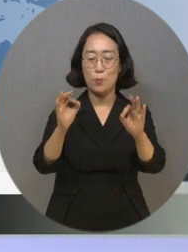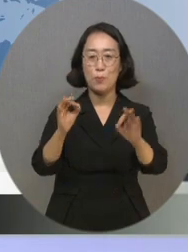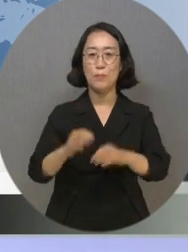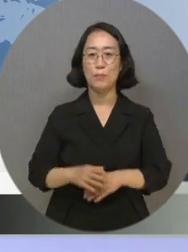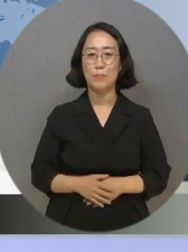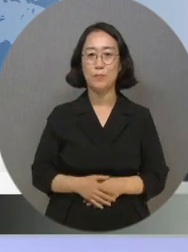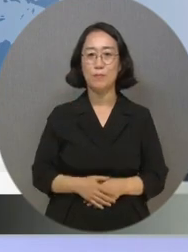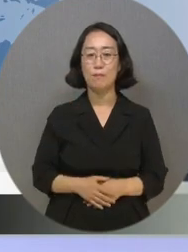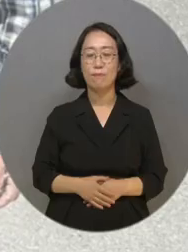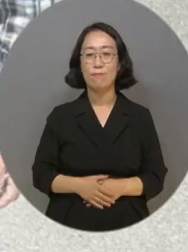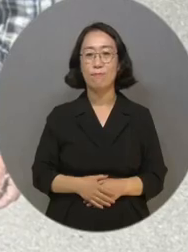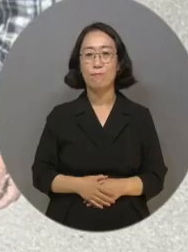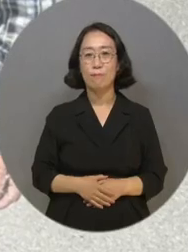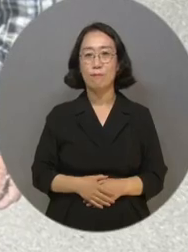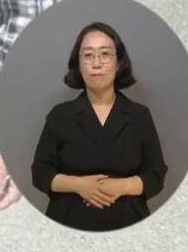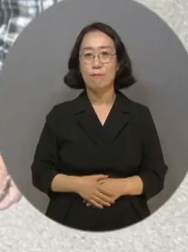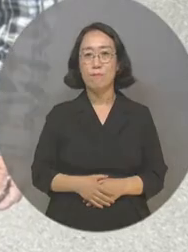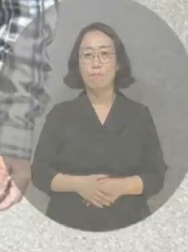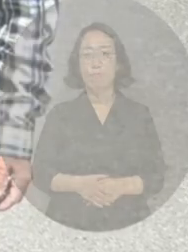가보시죠